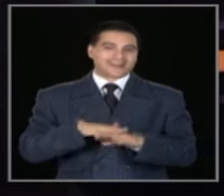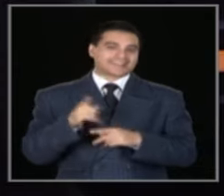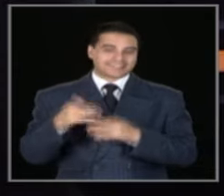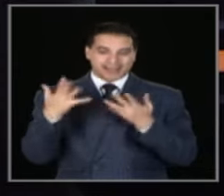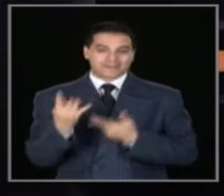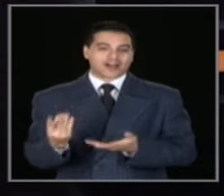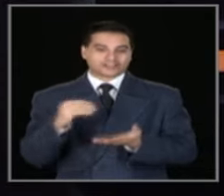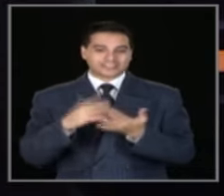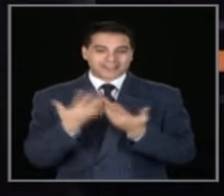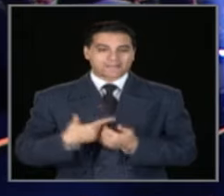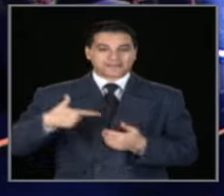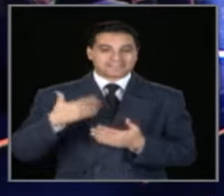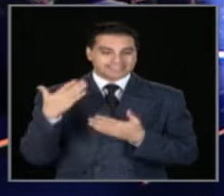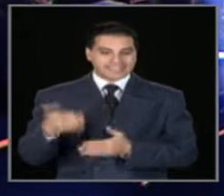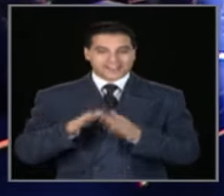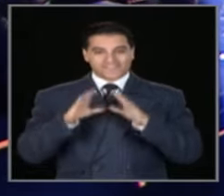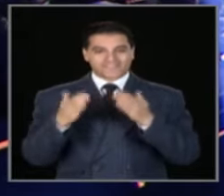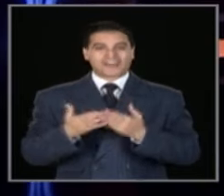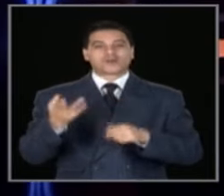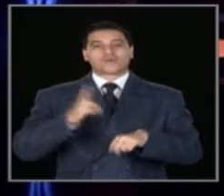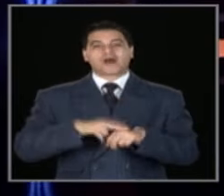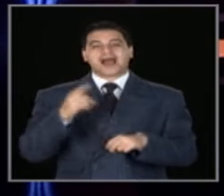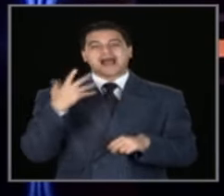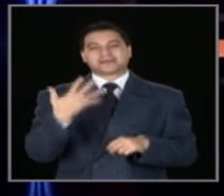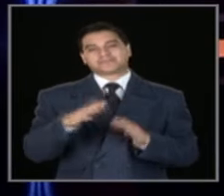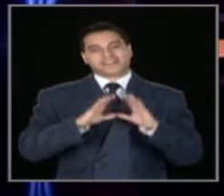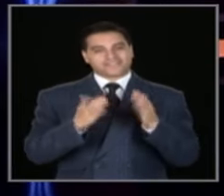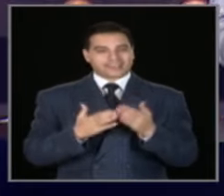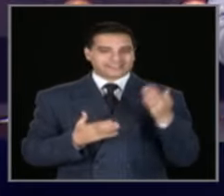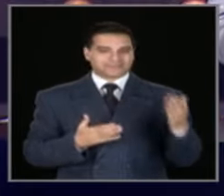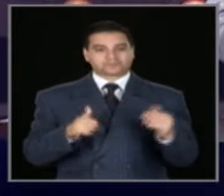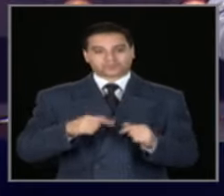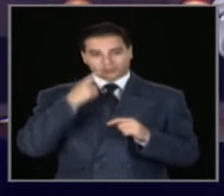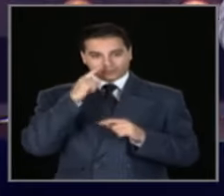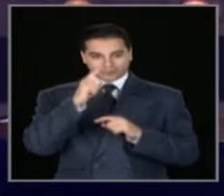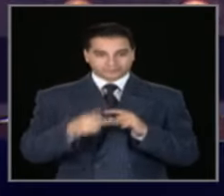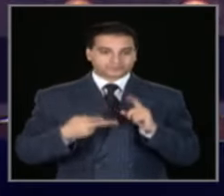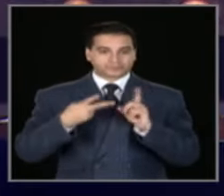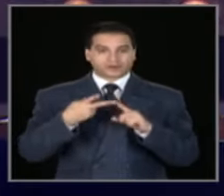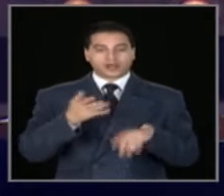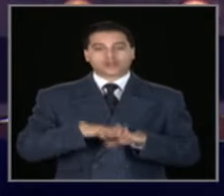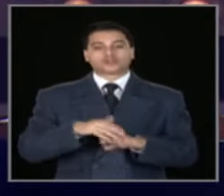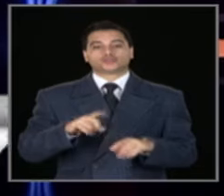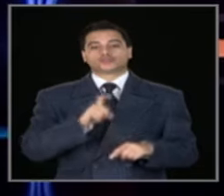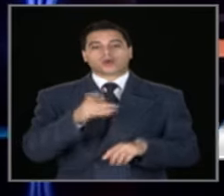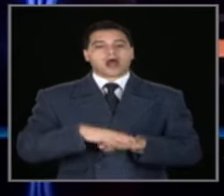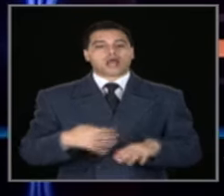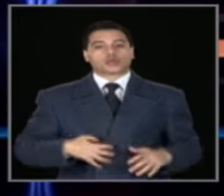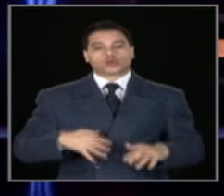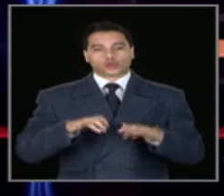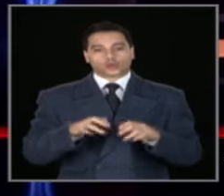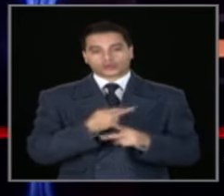نقاط، 60 فريق جوت، 5 فريق البصمة. دلوقتي عندنا سؤال في التكنولوجيا، جهاد